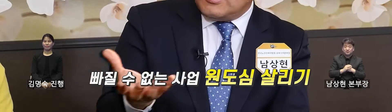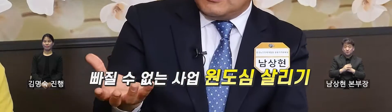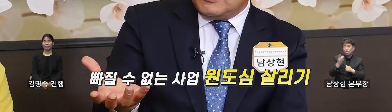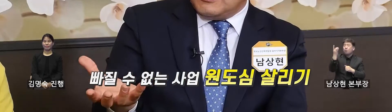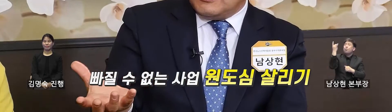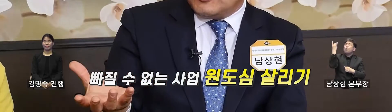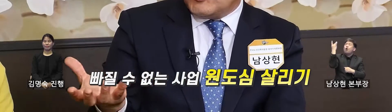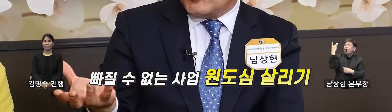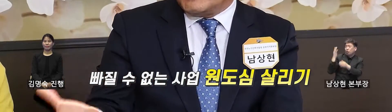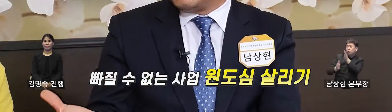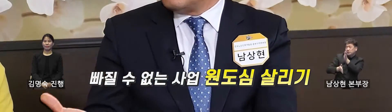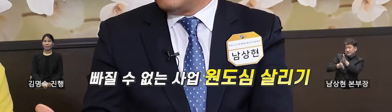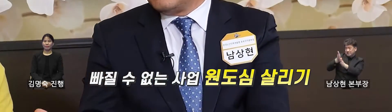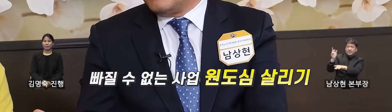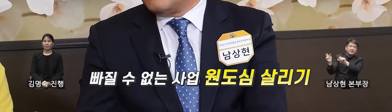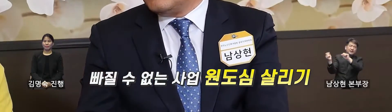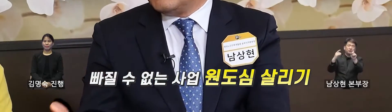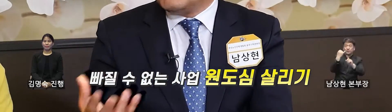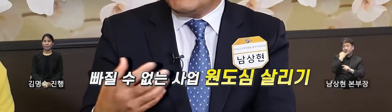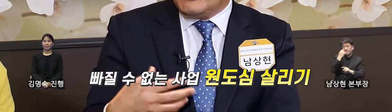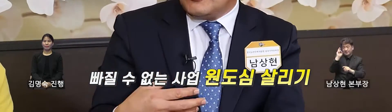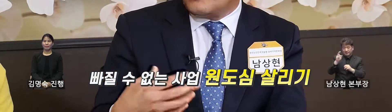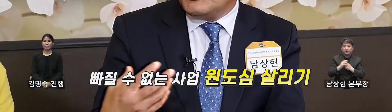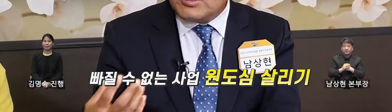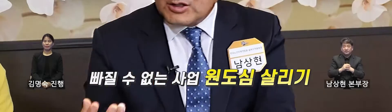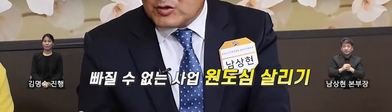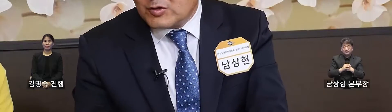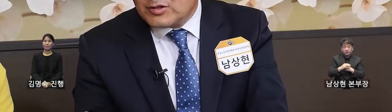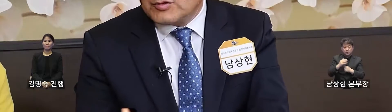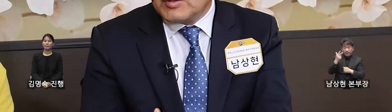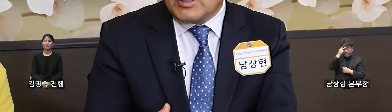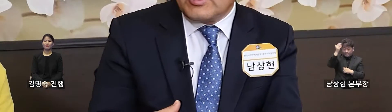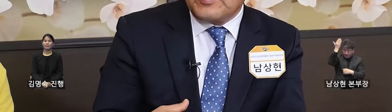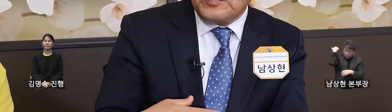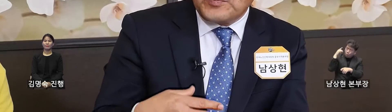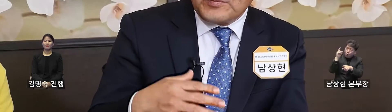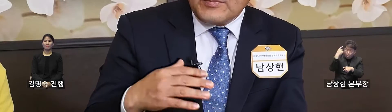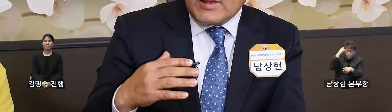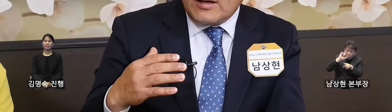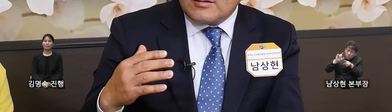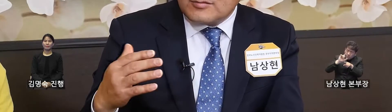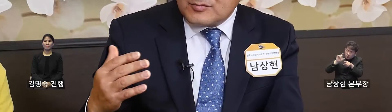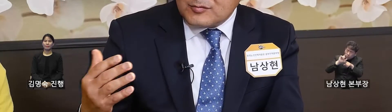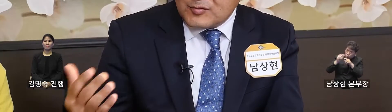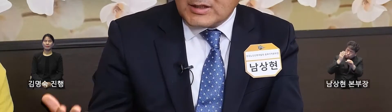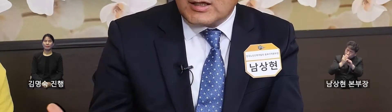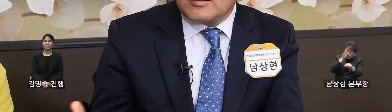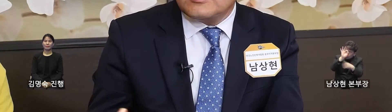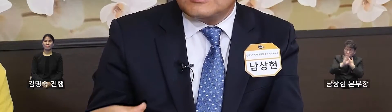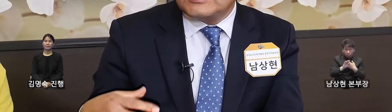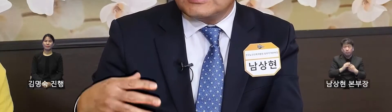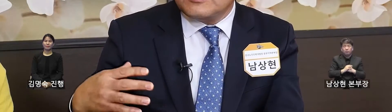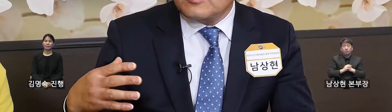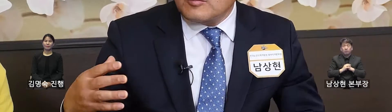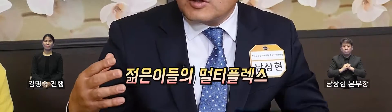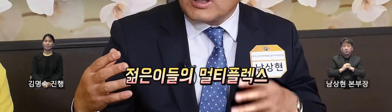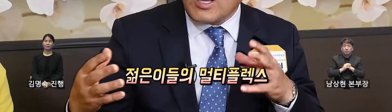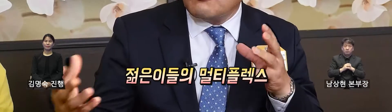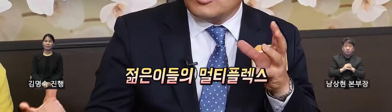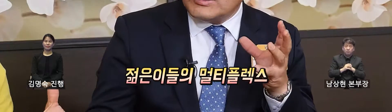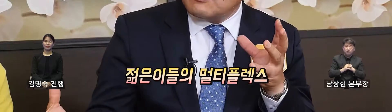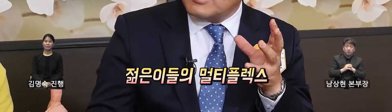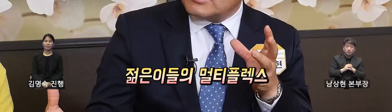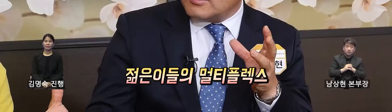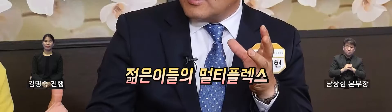원도심 살리기도 괜찮은 것 같아요. 예전에 고민을 했던 것들 중에 우리가 지금